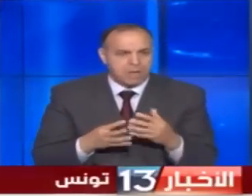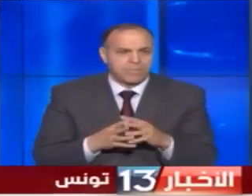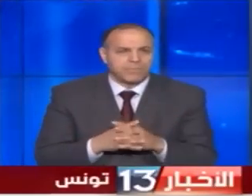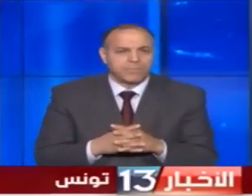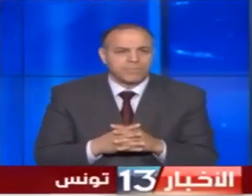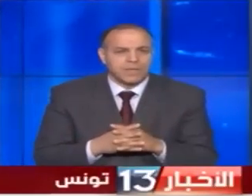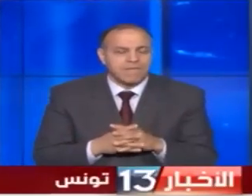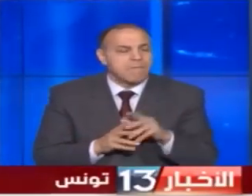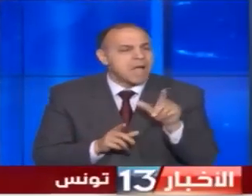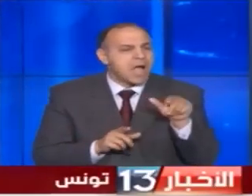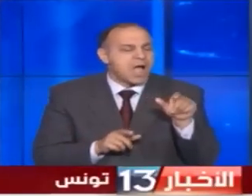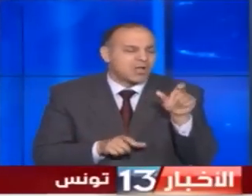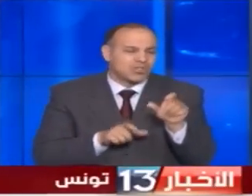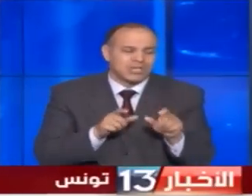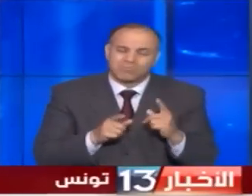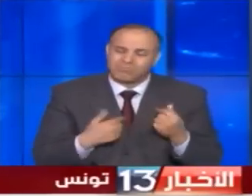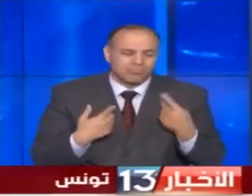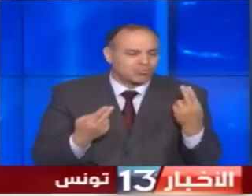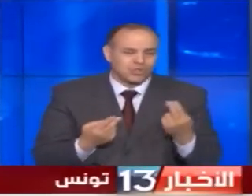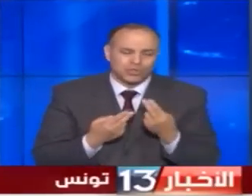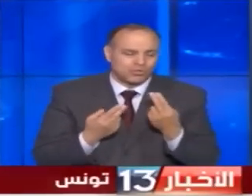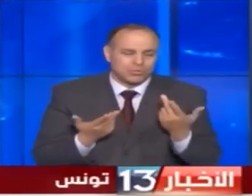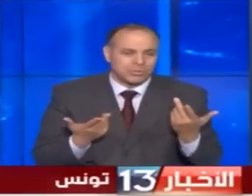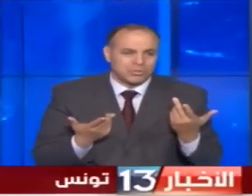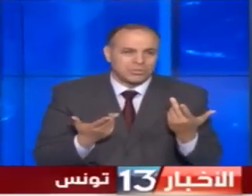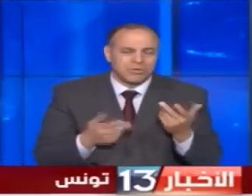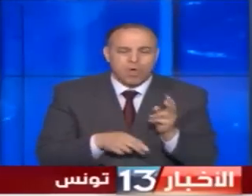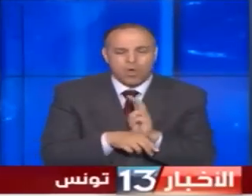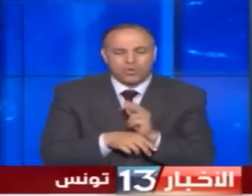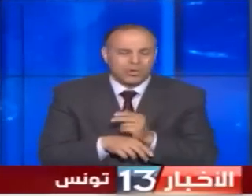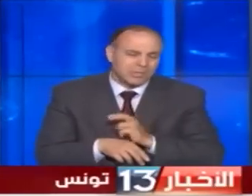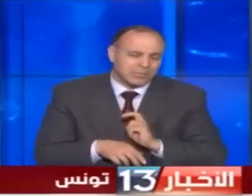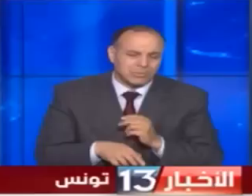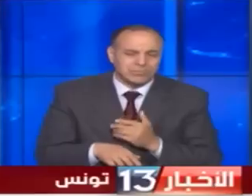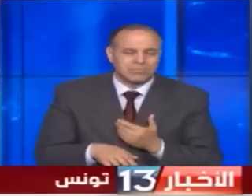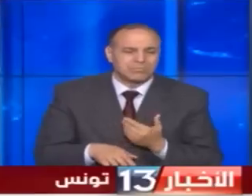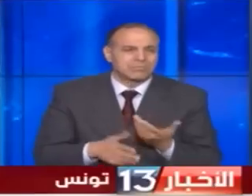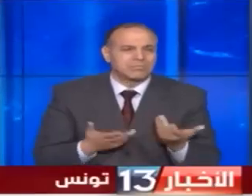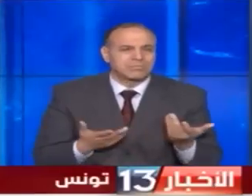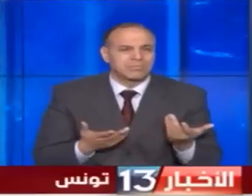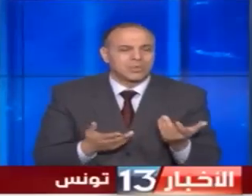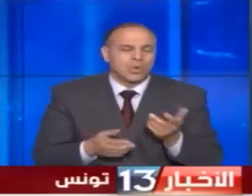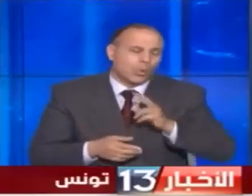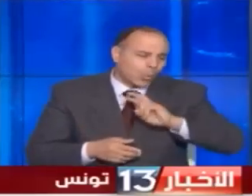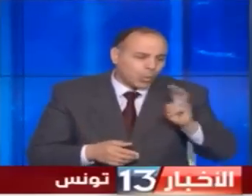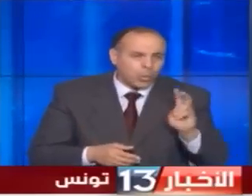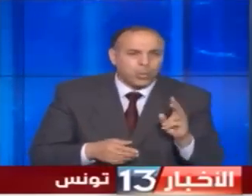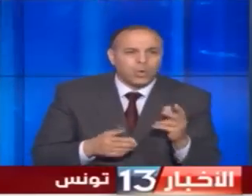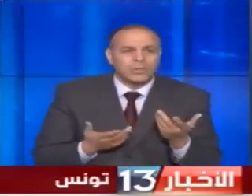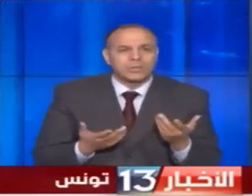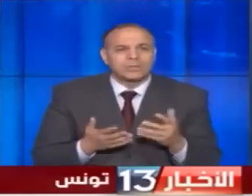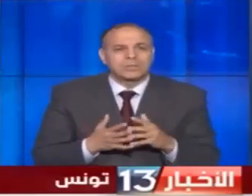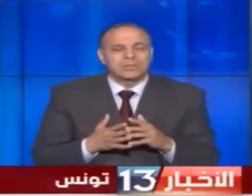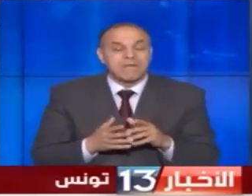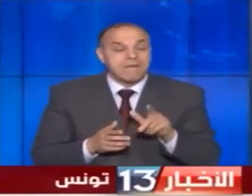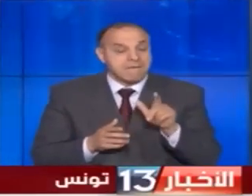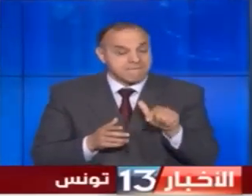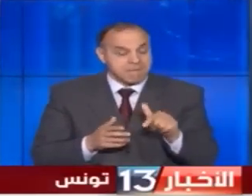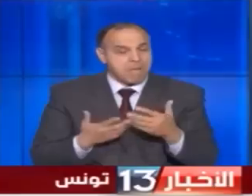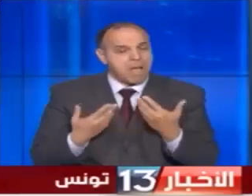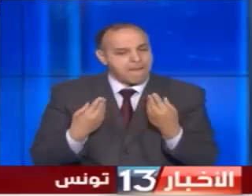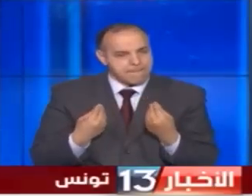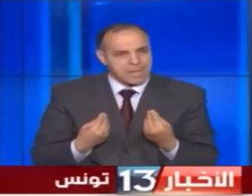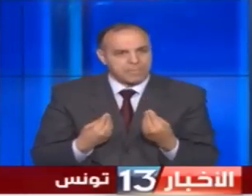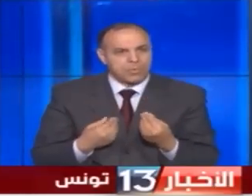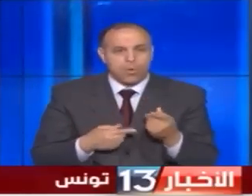ثمنا سمعناها ما تقدرش معنيه بس تعدي وتتنقل ولا حاجه ثمه حاجه